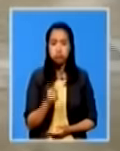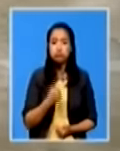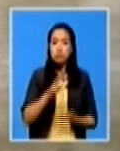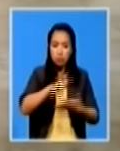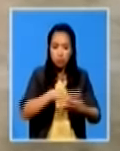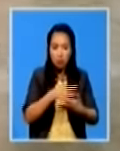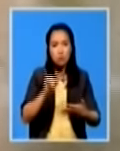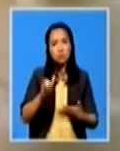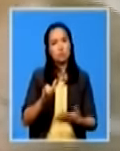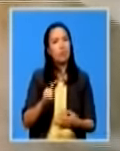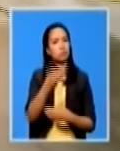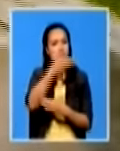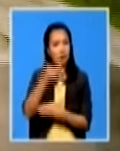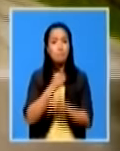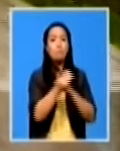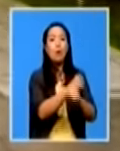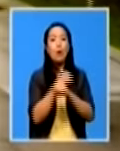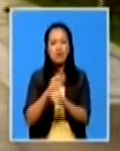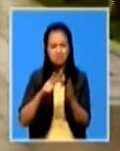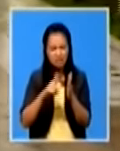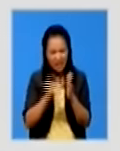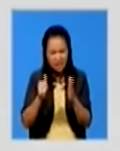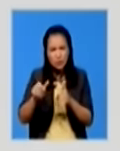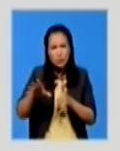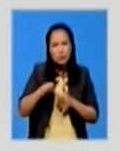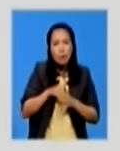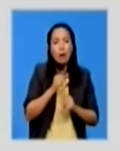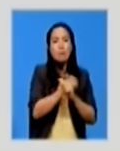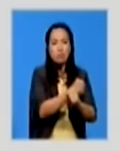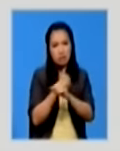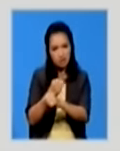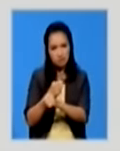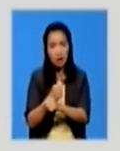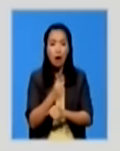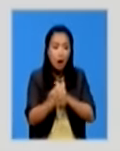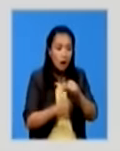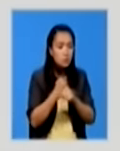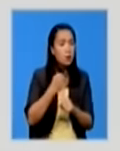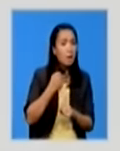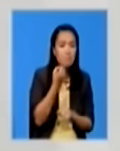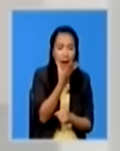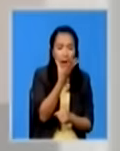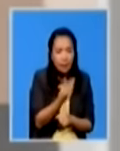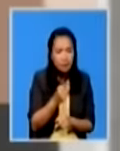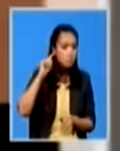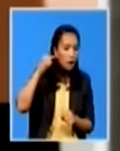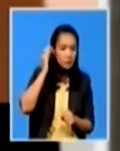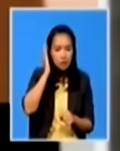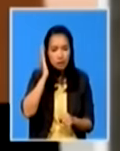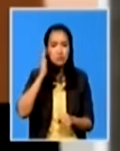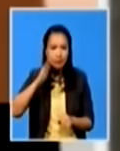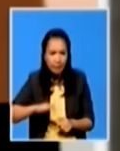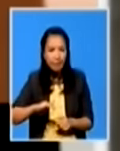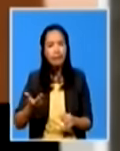าสตร์เอดของชาติในการป้องกันการติดเชื้อรายใหม่ซึ่งครอบคลุมทุกกลุ่มอายุทั้งผู้หญิงผู้ชายและเด็กมี